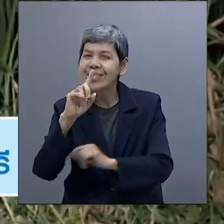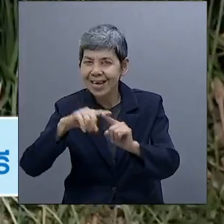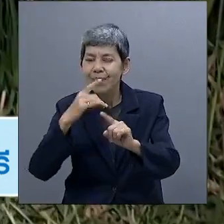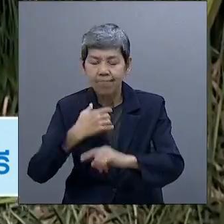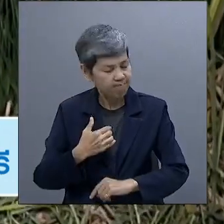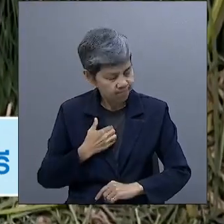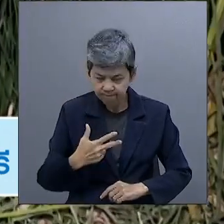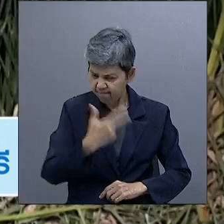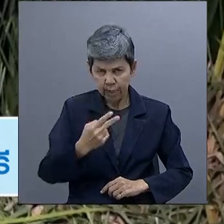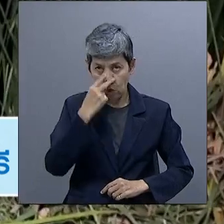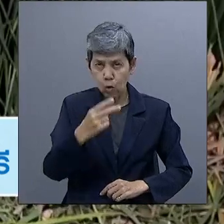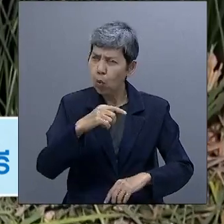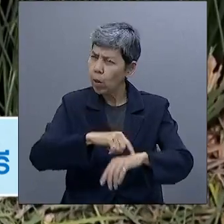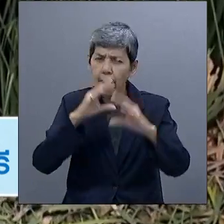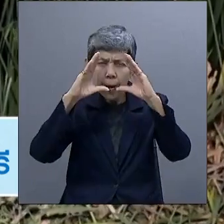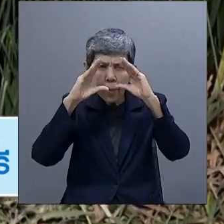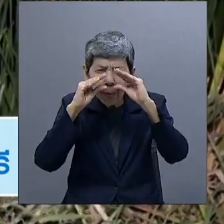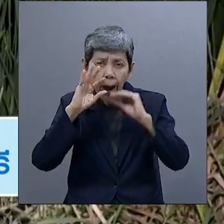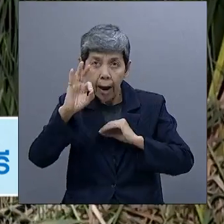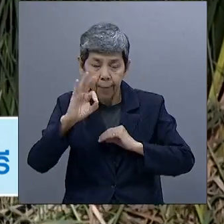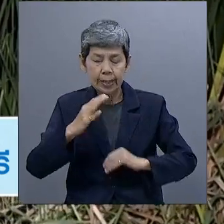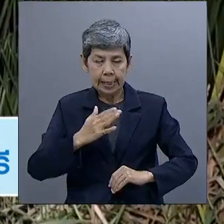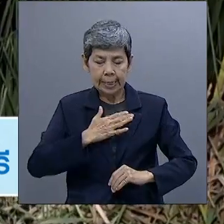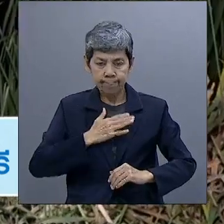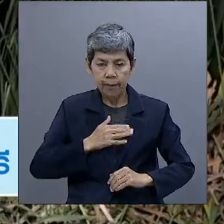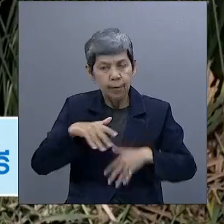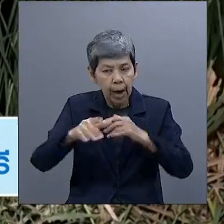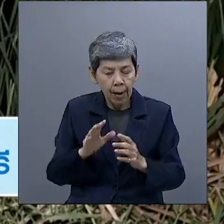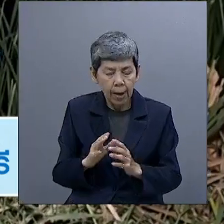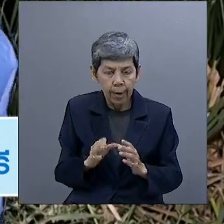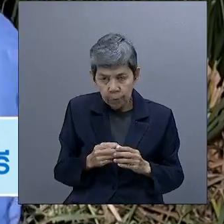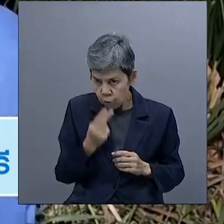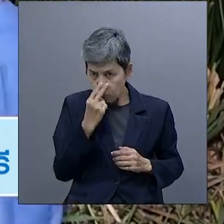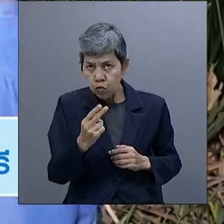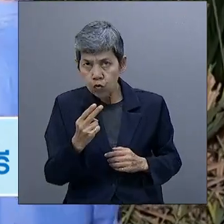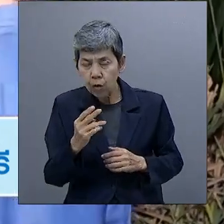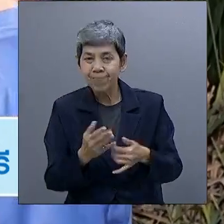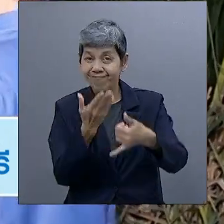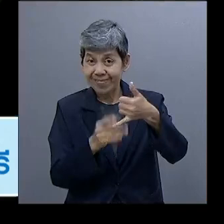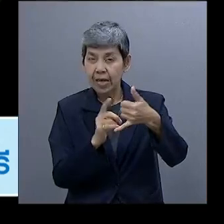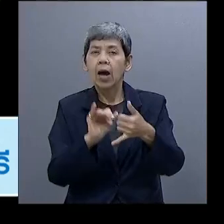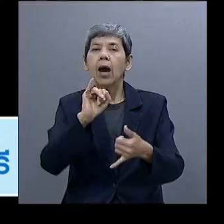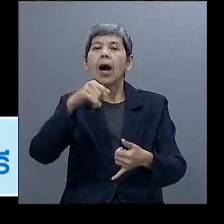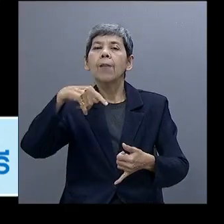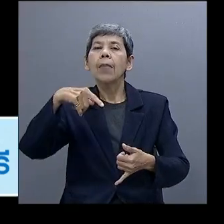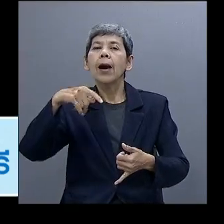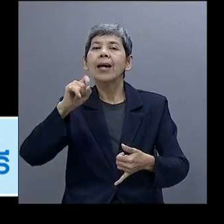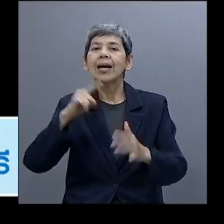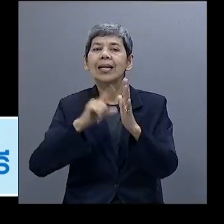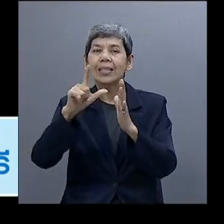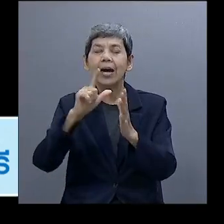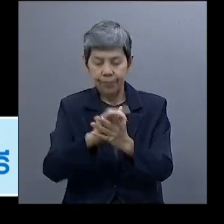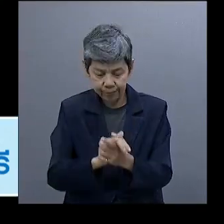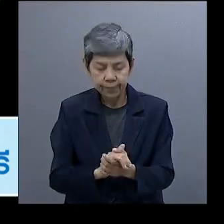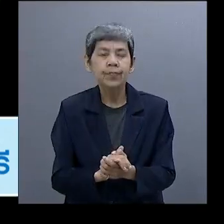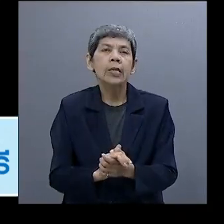าเมื่อเวลาประมาณ3ทุ่มนะคะก็เลยลงพื้นที่ไปกับชาวบ้านไปกับคุณไพศาลขุนเครือแล้วก็คุณพีระใ